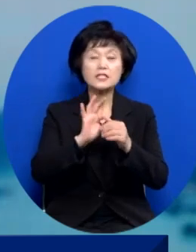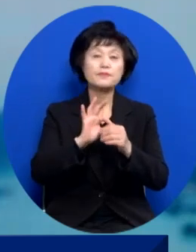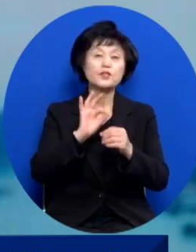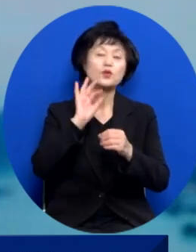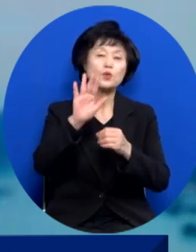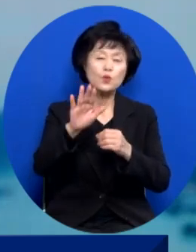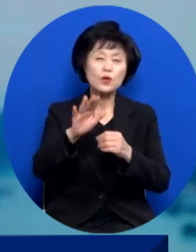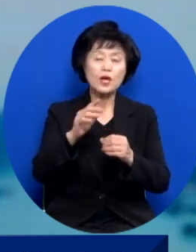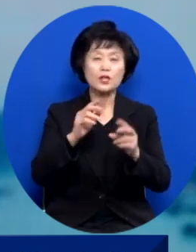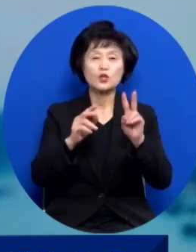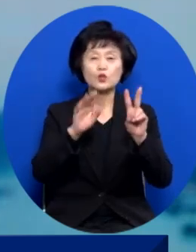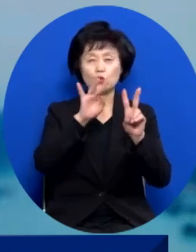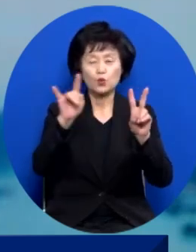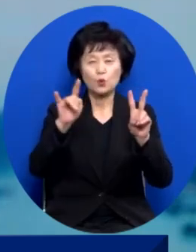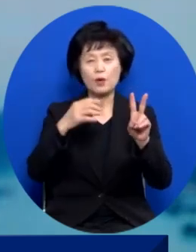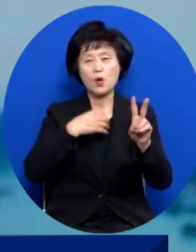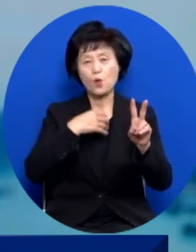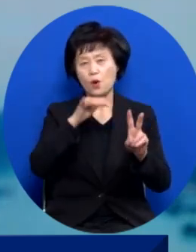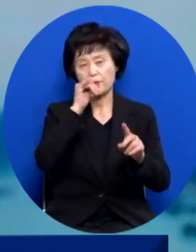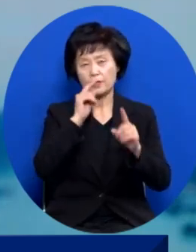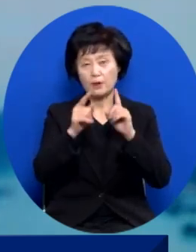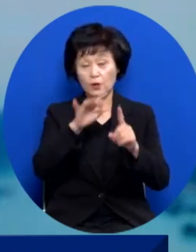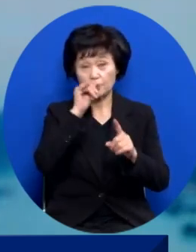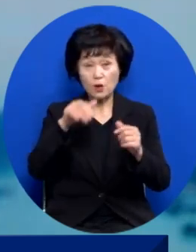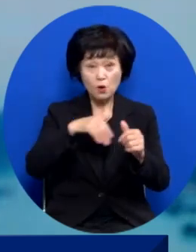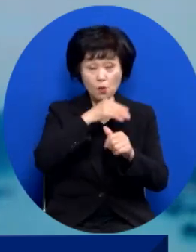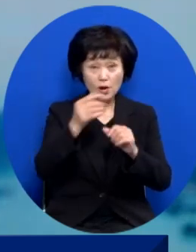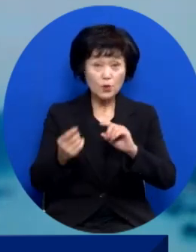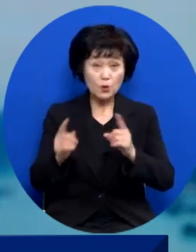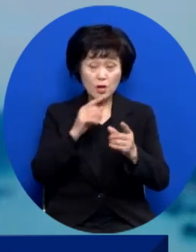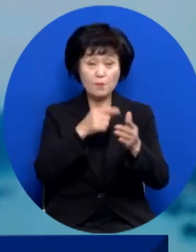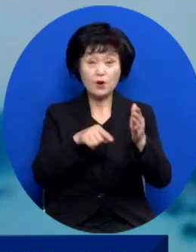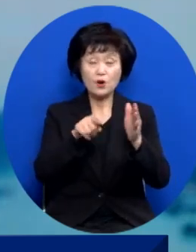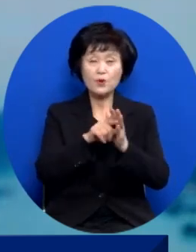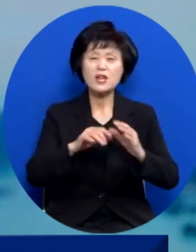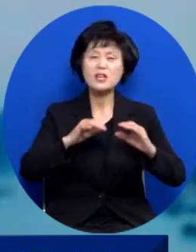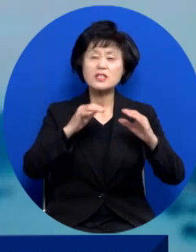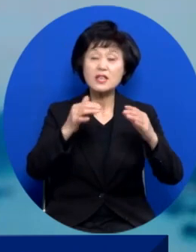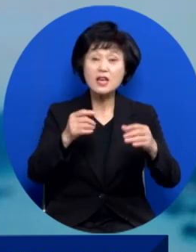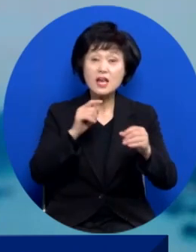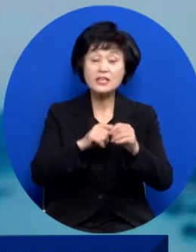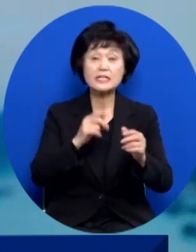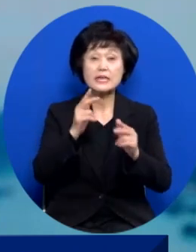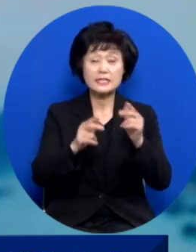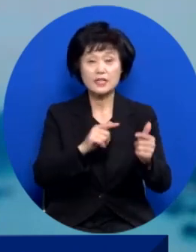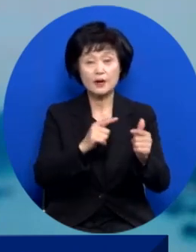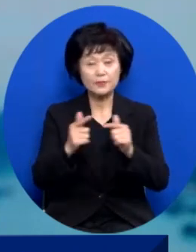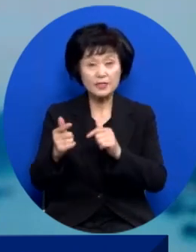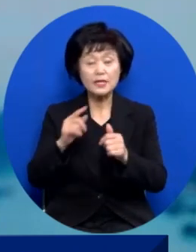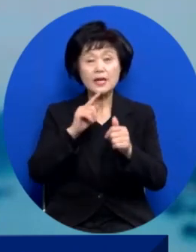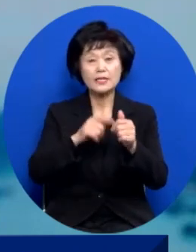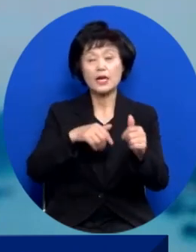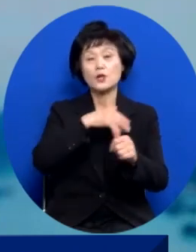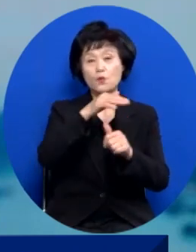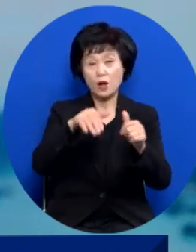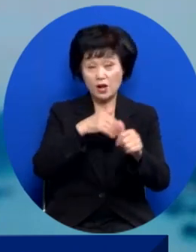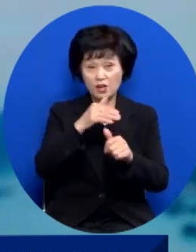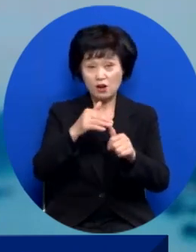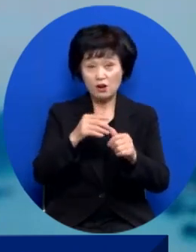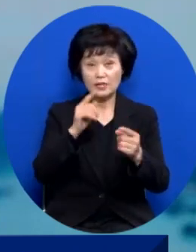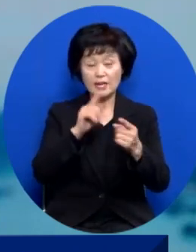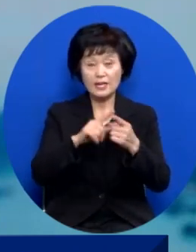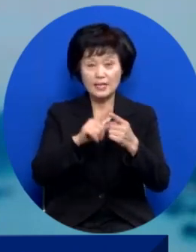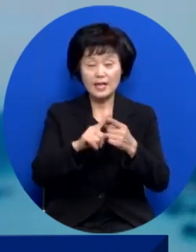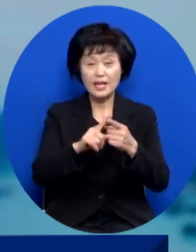것으로 예측했습니다. 이로 인해 환경회복을 위한 국가와 세계적 기업들의 친환경 정책이 쏟아지고 있는데요. 호남